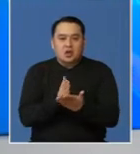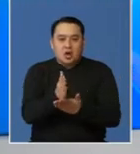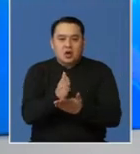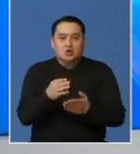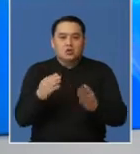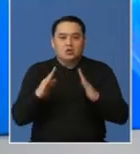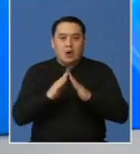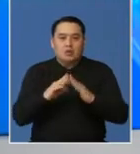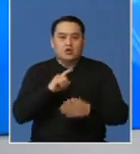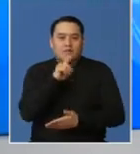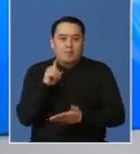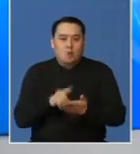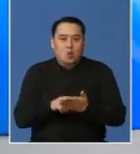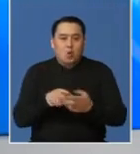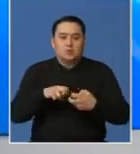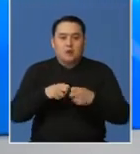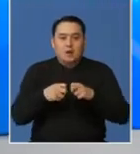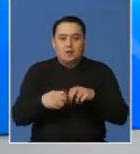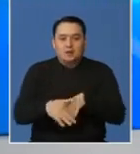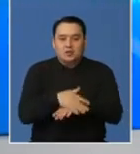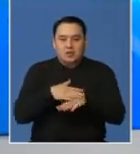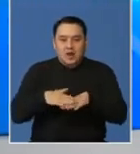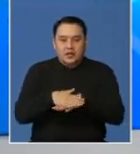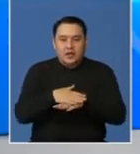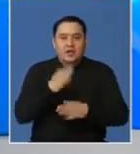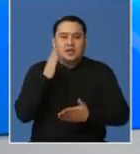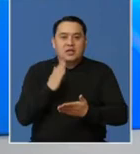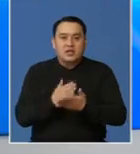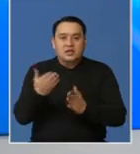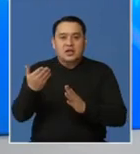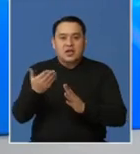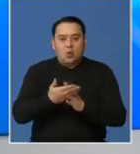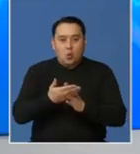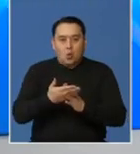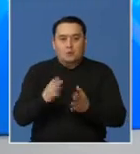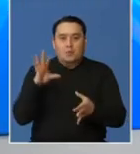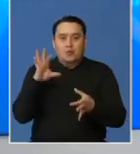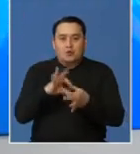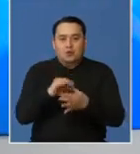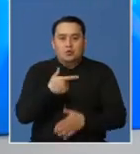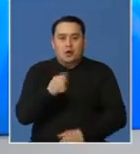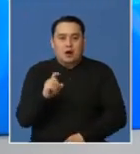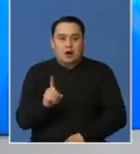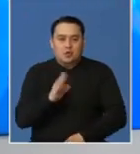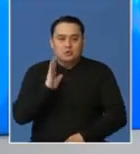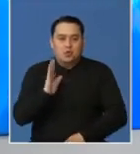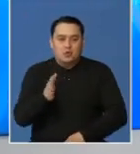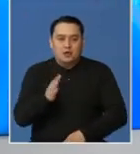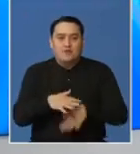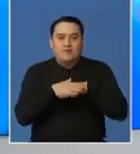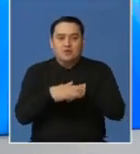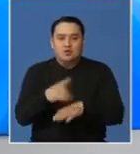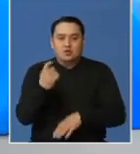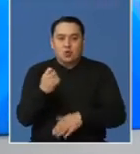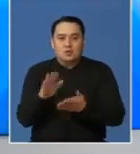решение жилищного вопроса данной категории населения. Также предусматривается льготное подключение к природному газу. Выделят